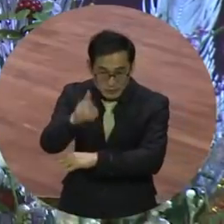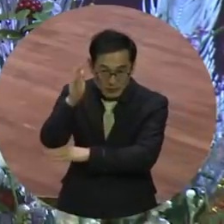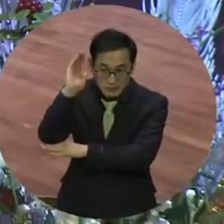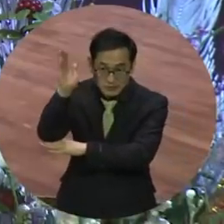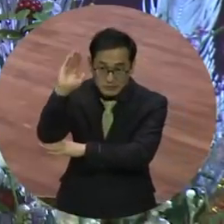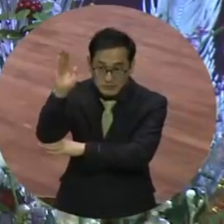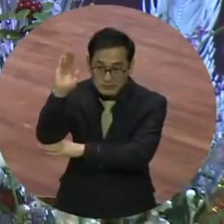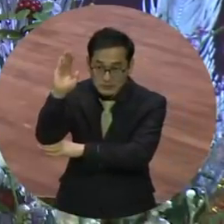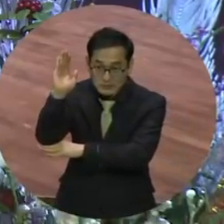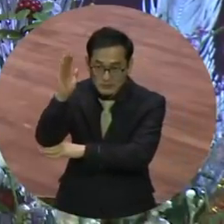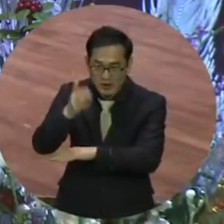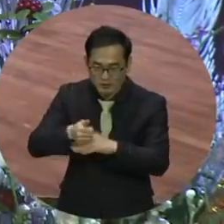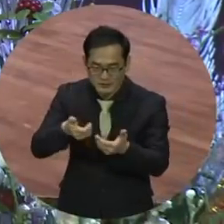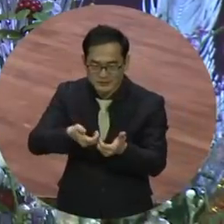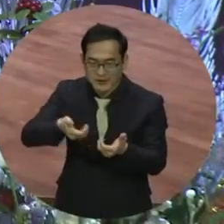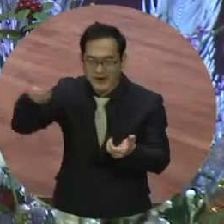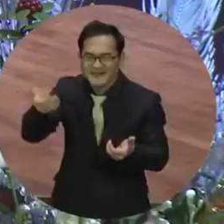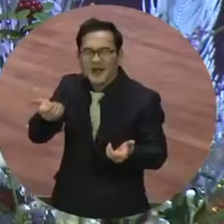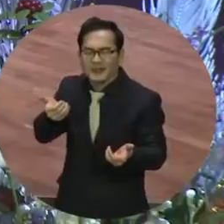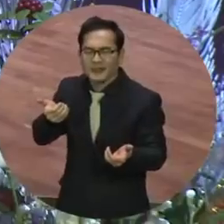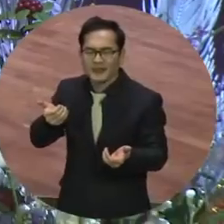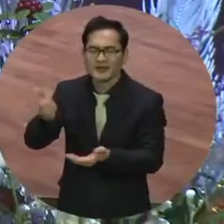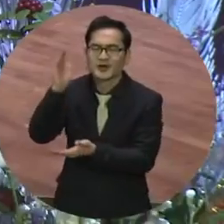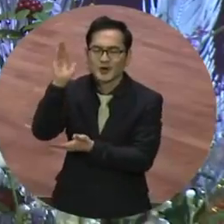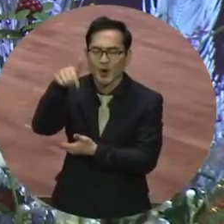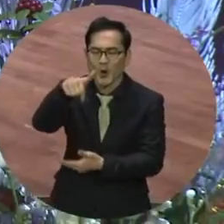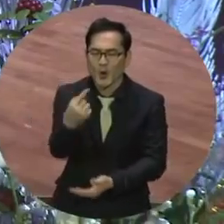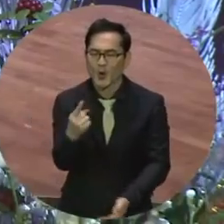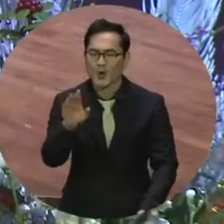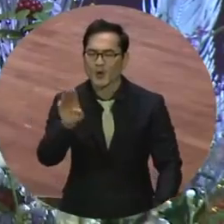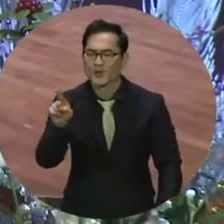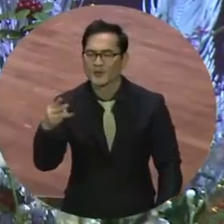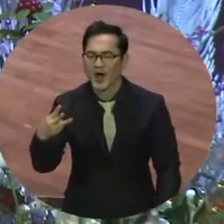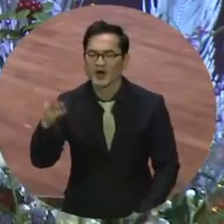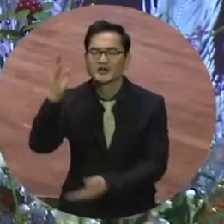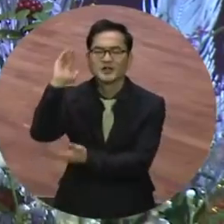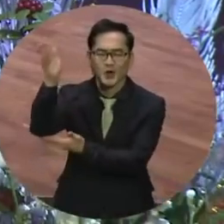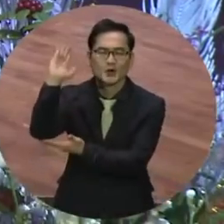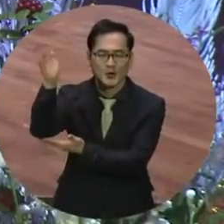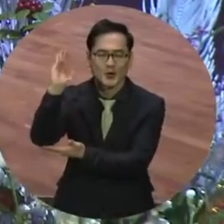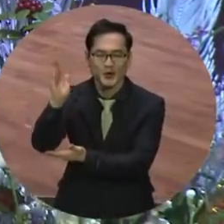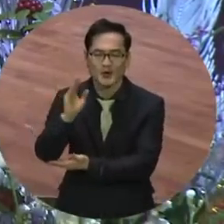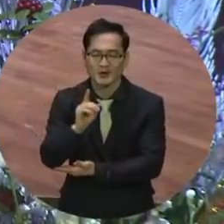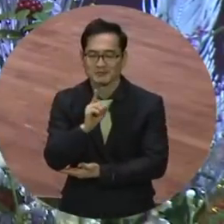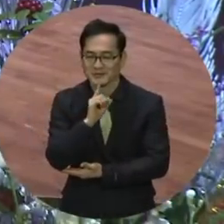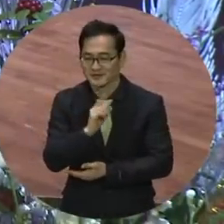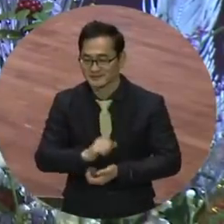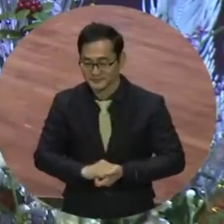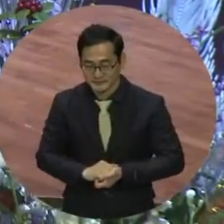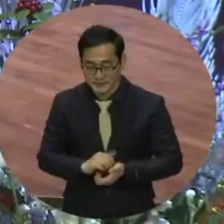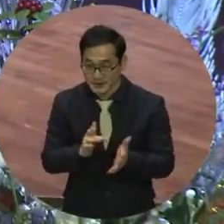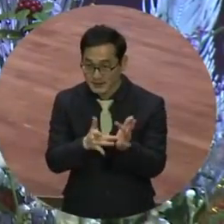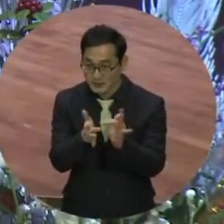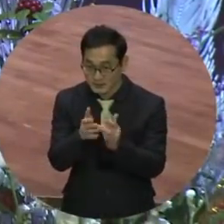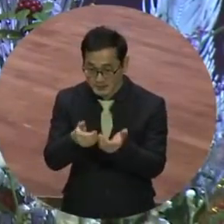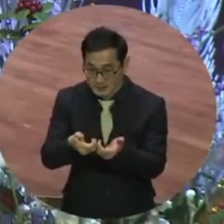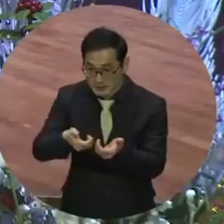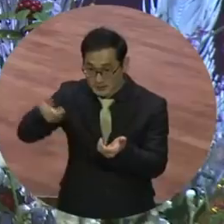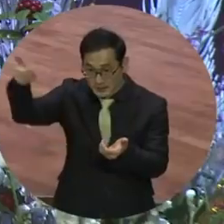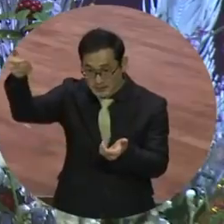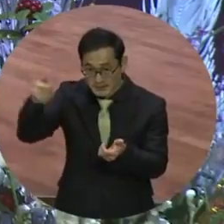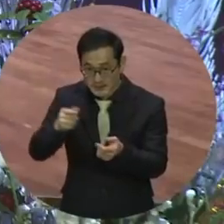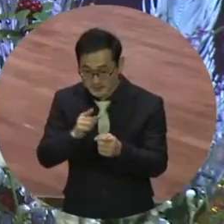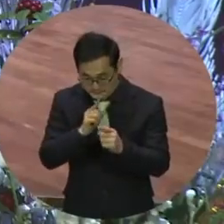해서 고별설교다 그렇게도 말씀을 합니다. 자, 예수님이 떠나신다는 이